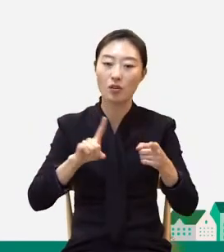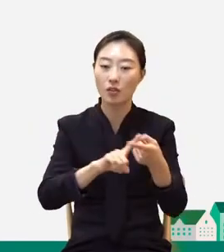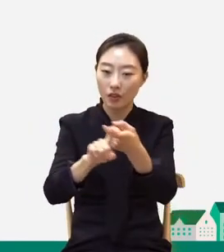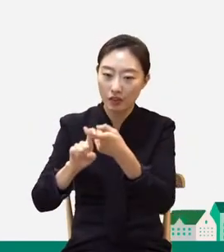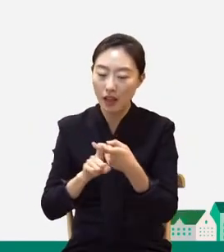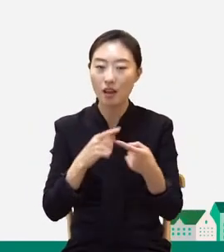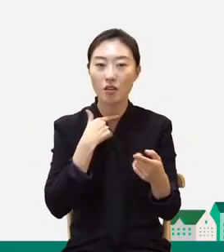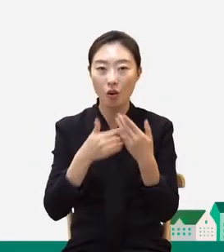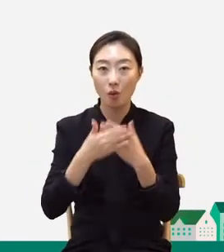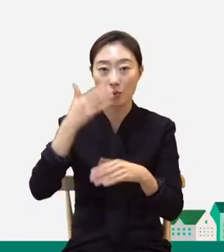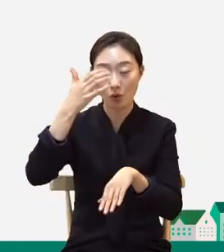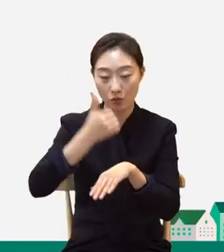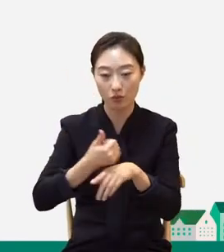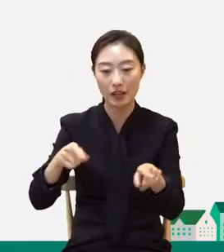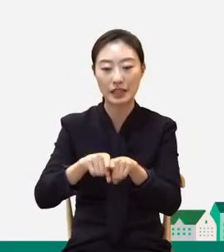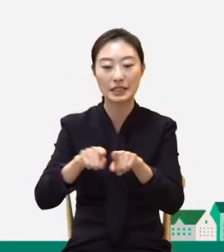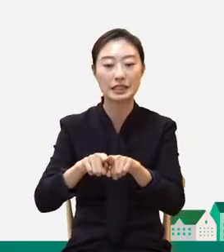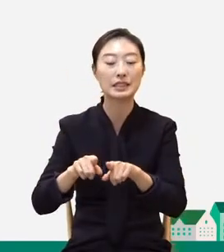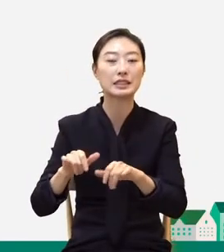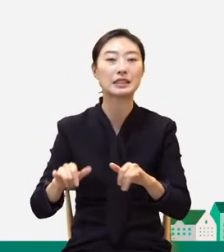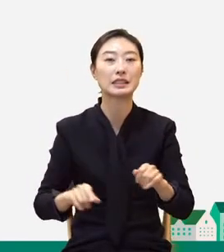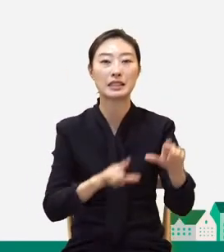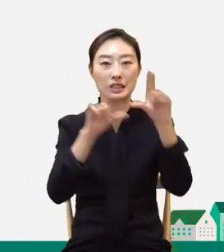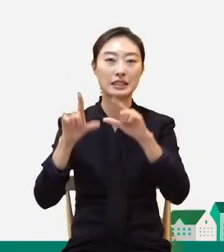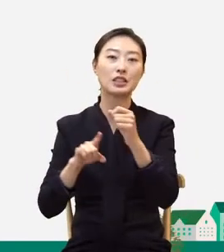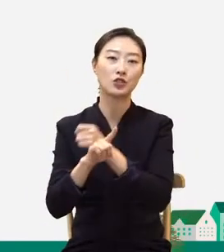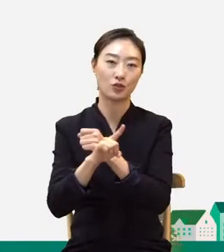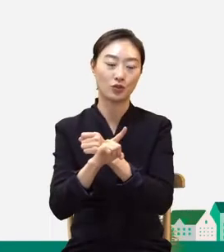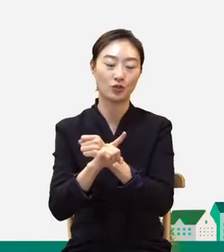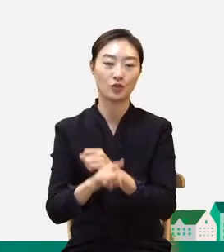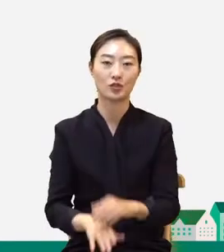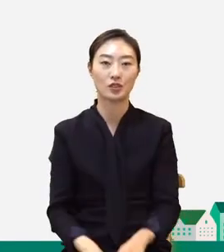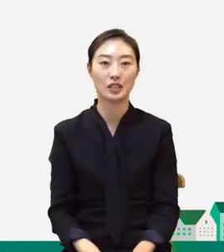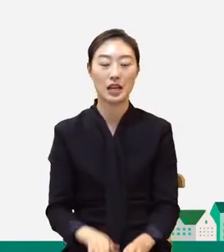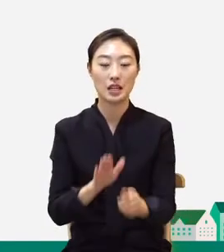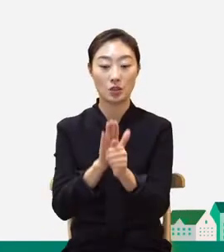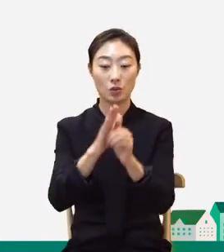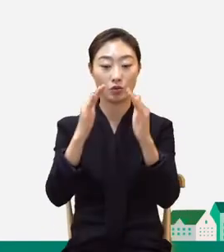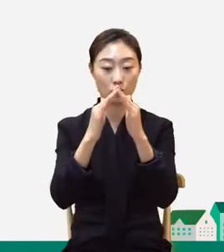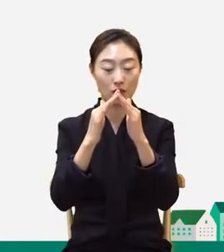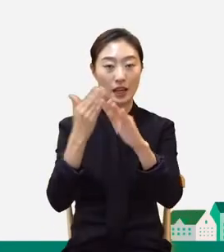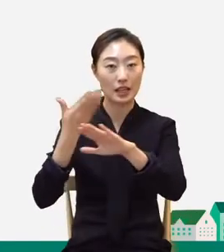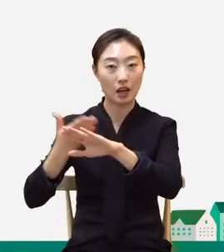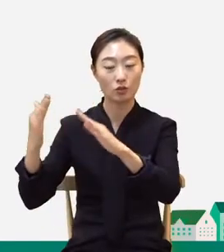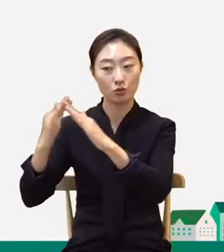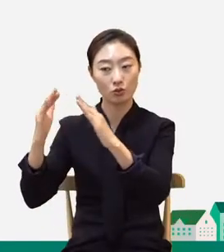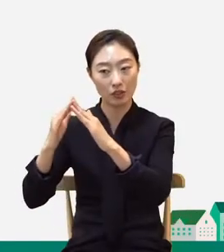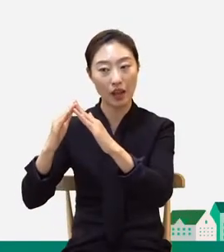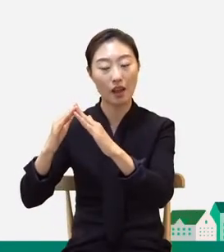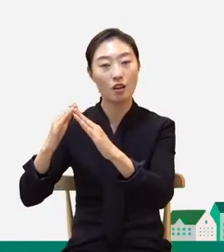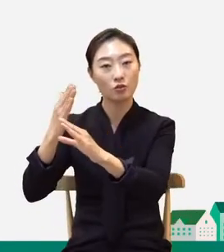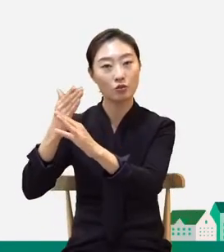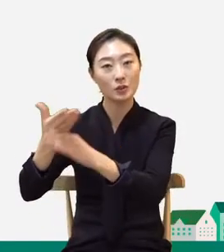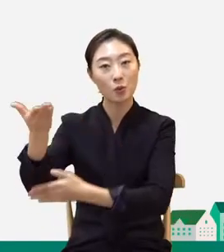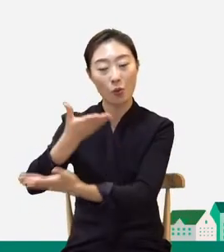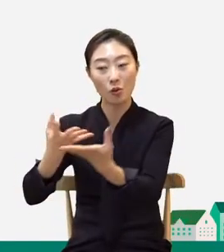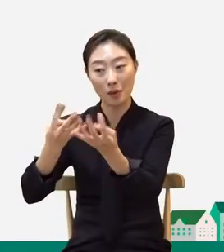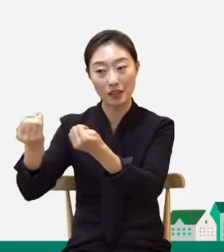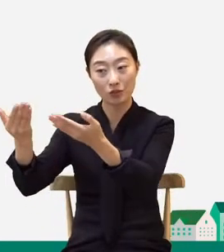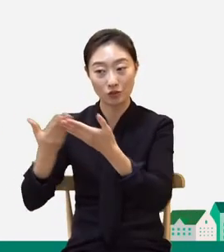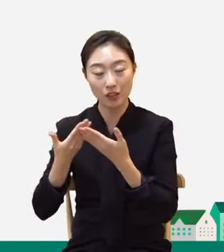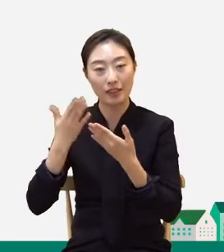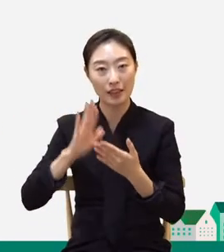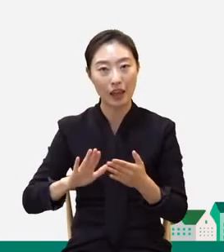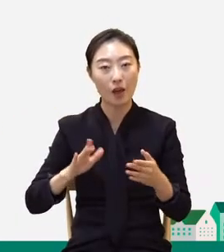경험하면서 우리가 같이 사는 이유라고 생각이 됩니다. 그래서 지원주택, 자립주택 중심으로 공유를 해주셨는데 또 오늘